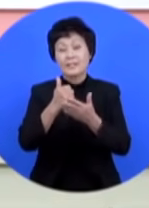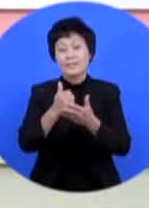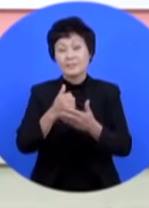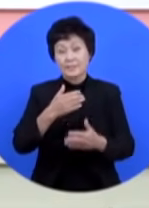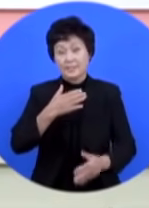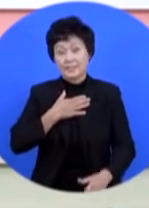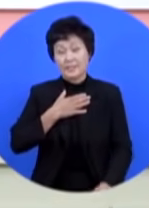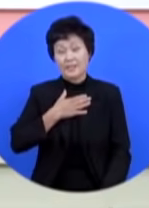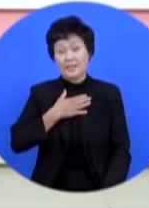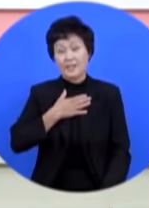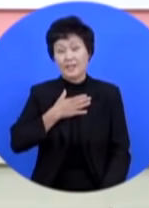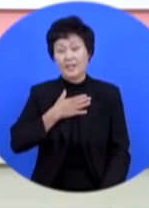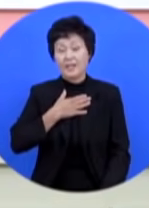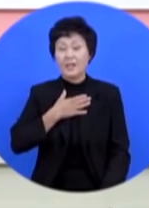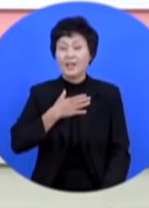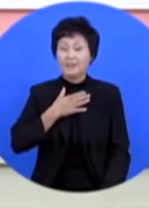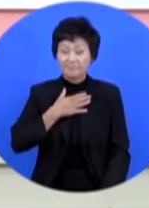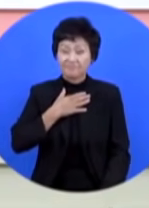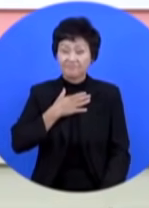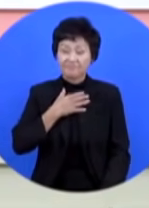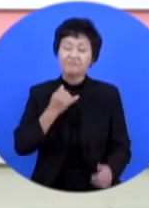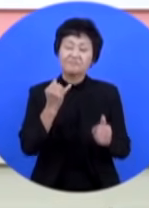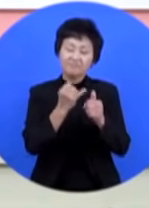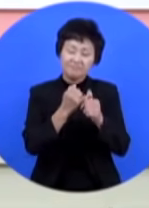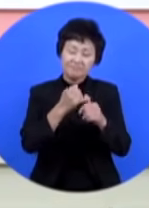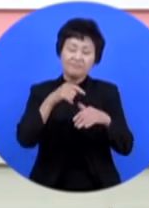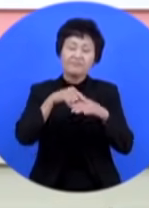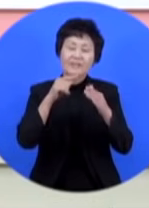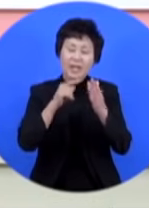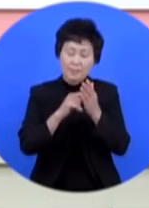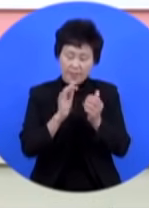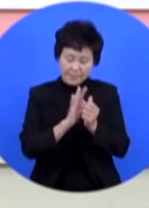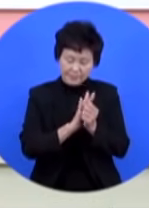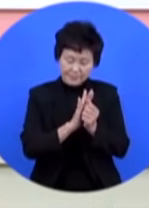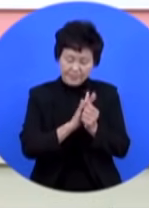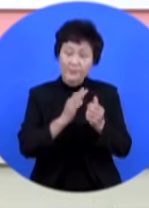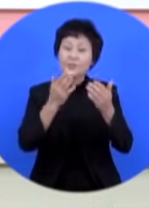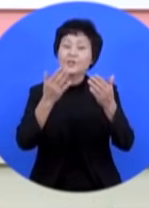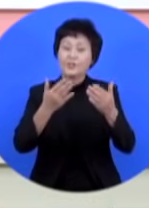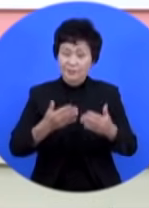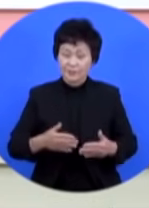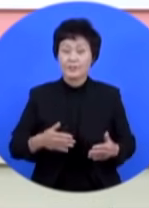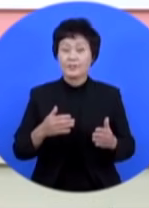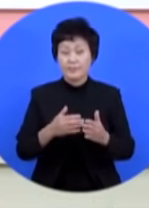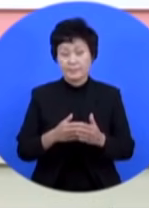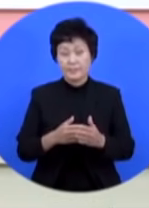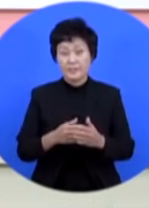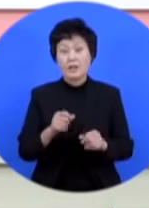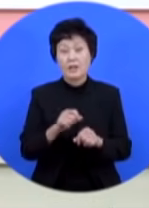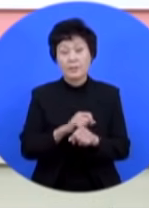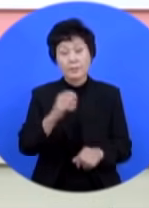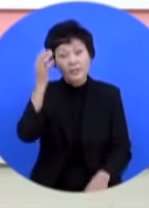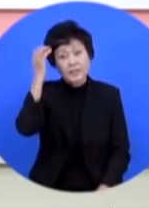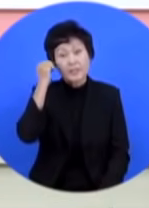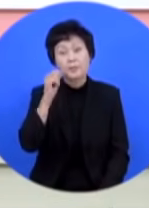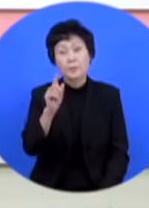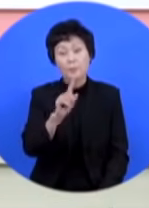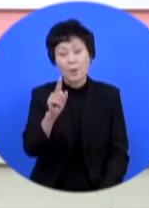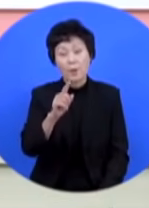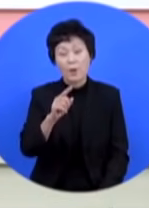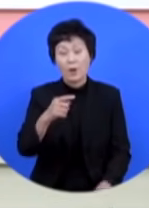저희 부부의 마음을 크게 위로해 주셨고 또 특히 기억나는 것은 첫 번째 그